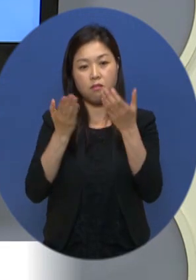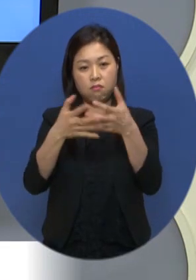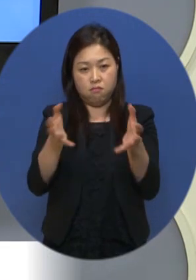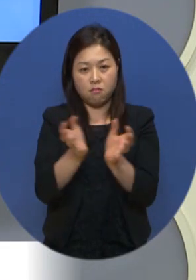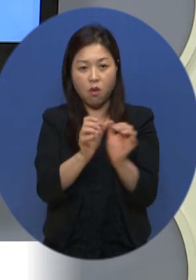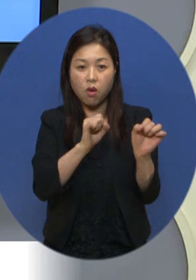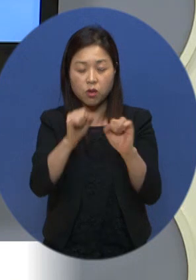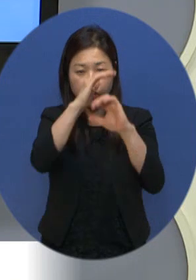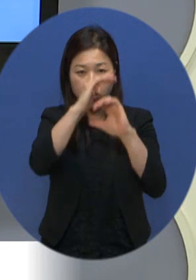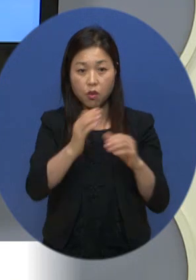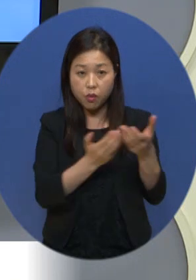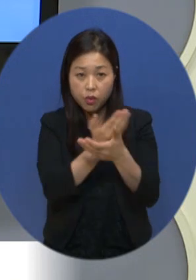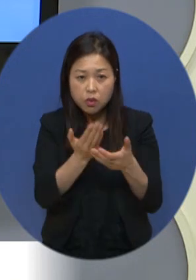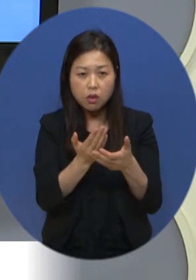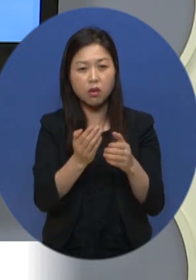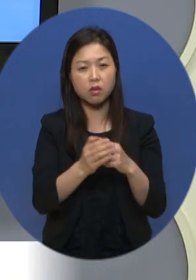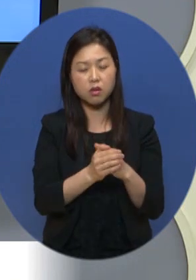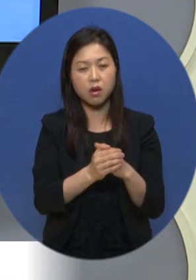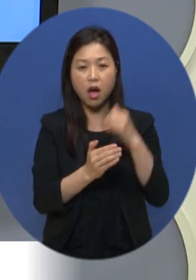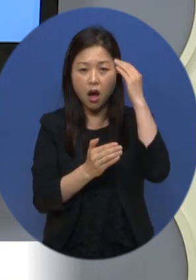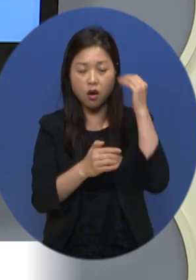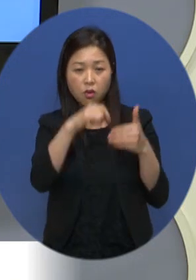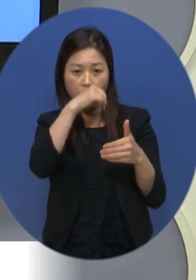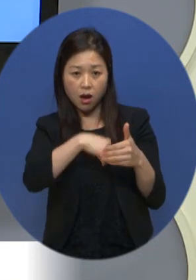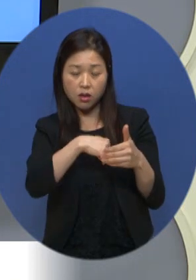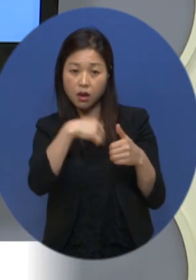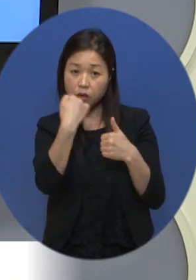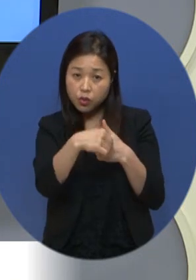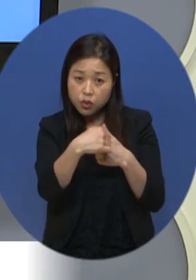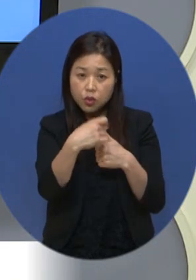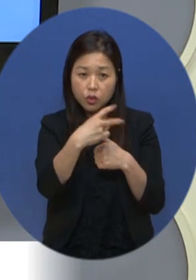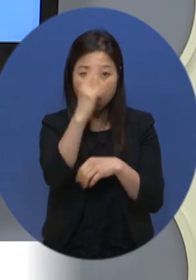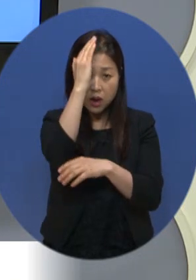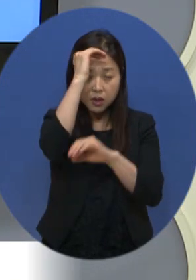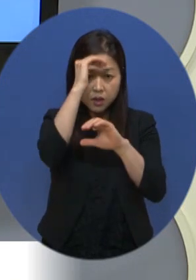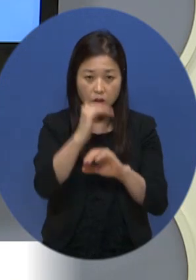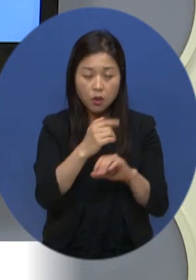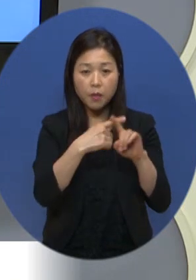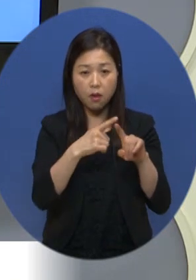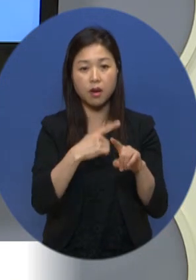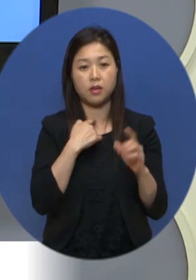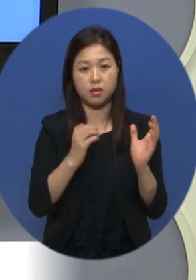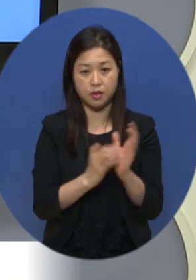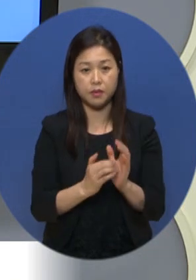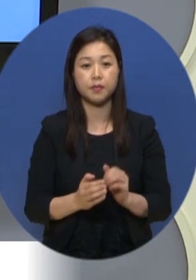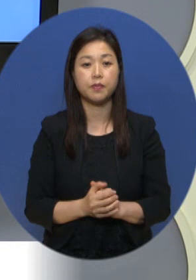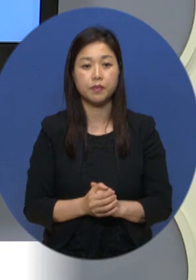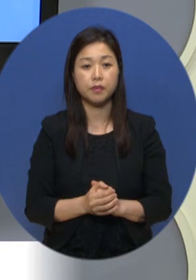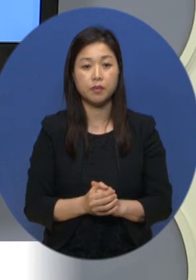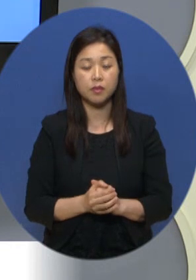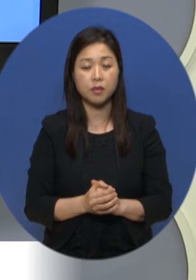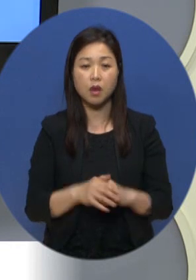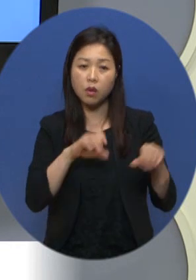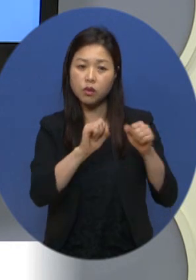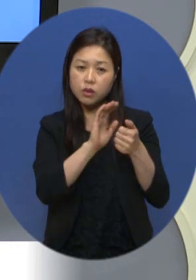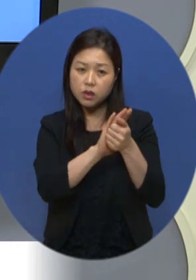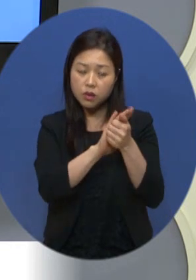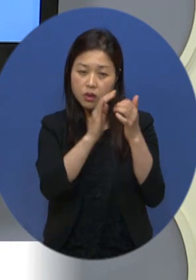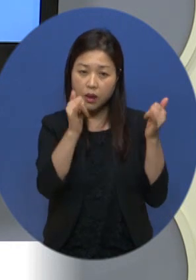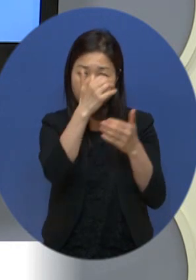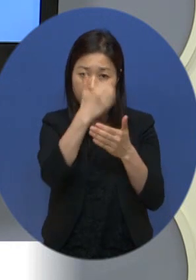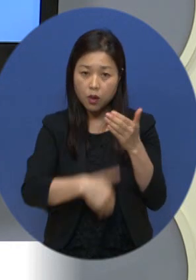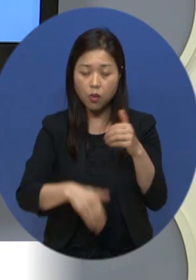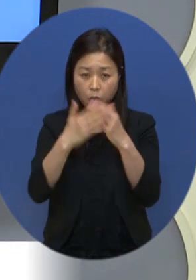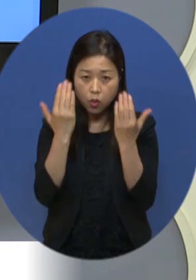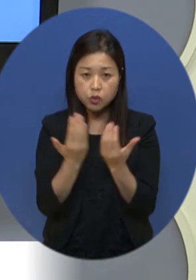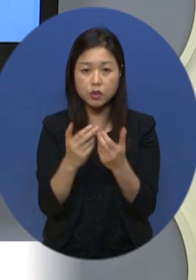내용을 공유하고 앞서 실시된 국내 교육과 강의에 대한 평가를 진행했습니다 활동 지원 4 를 제외하고